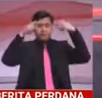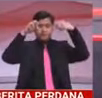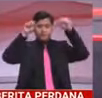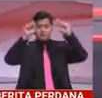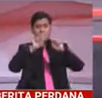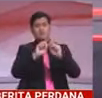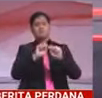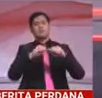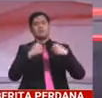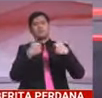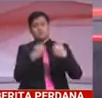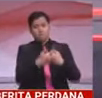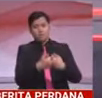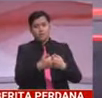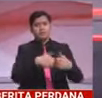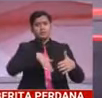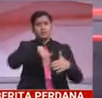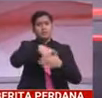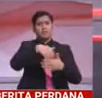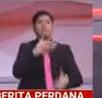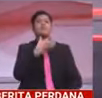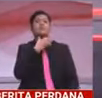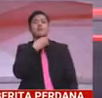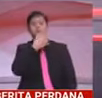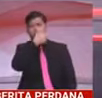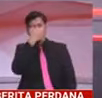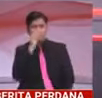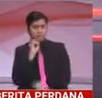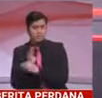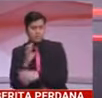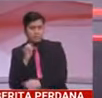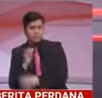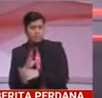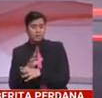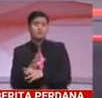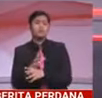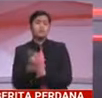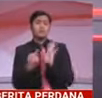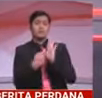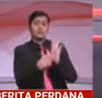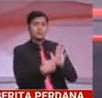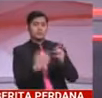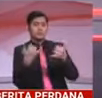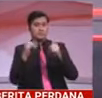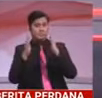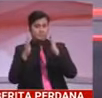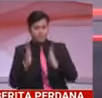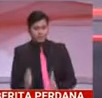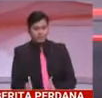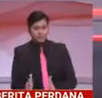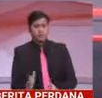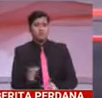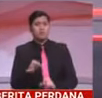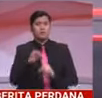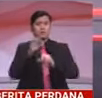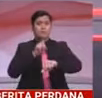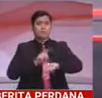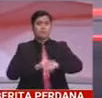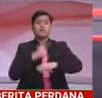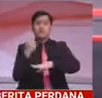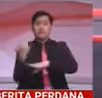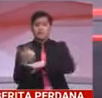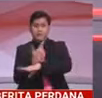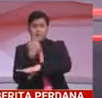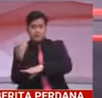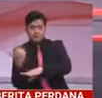Matah berkata Keyakinan itu berdasarkan komitmen serta kesungguhan yang ditunjukkan pemain terutama dalam sesi latihan yang dijalankan